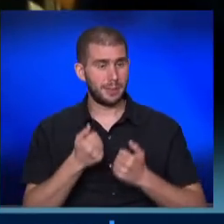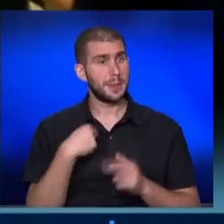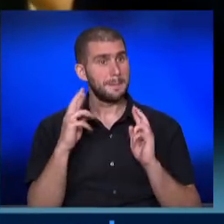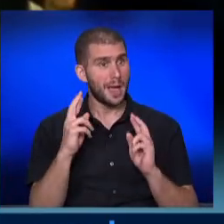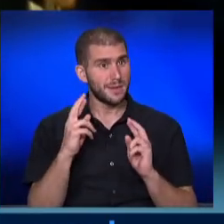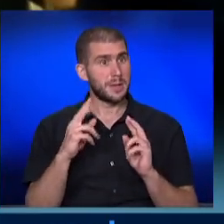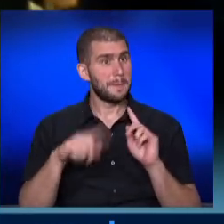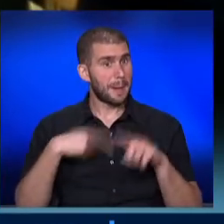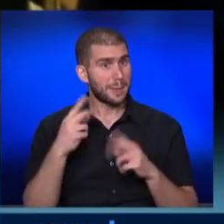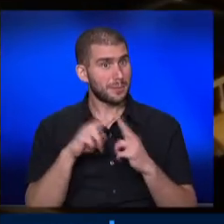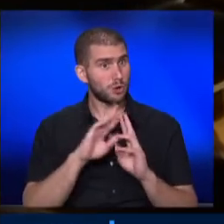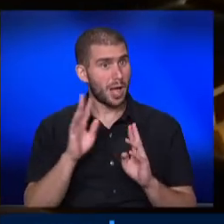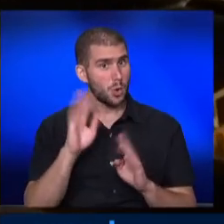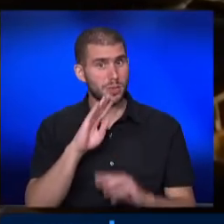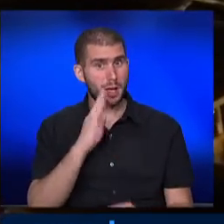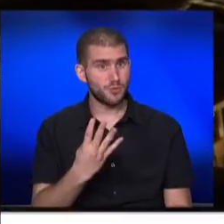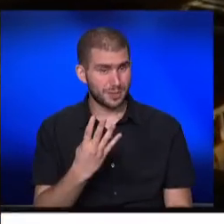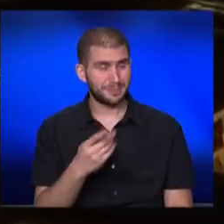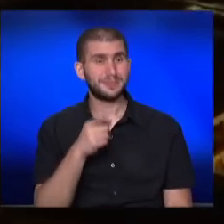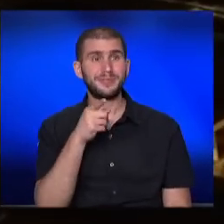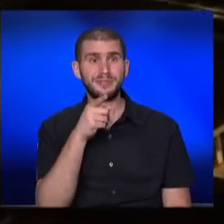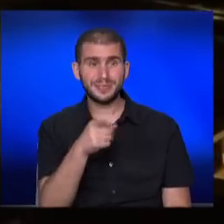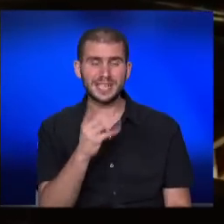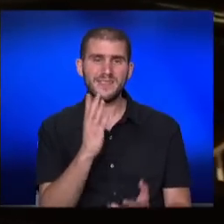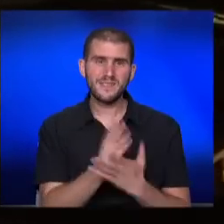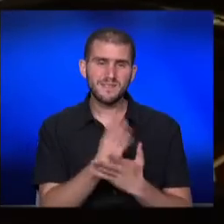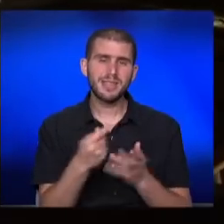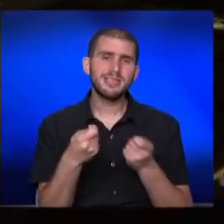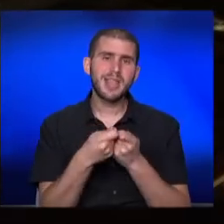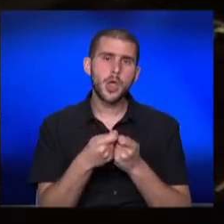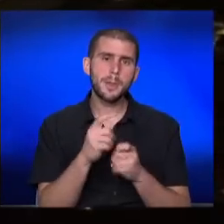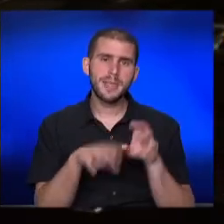מקווים שהפעם הבאה שניפגש זה היה רק פה עוד 4 שנים. וזה יהיה כבר תלוי בנבחרים.